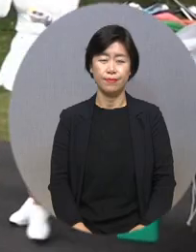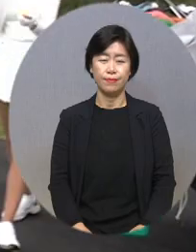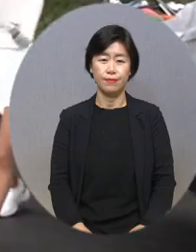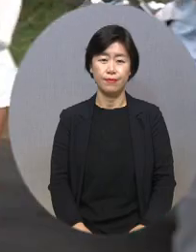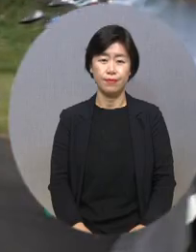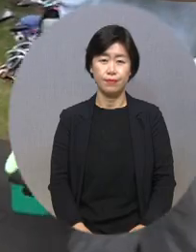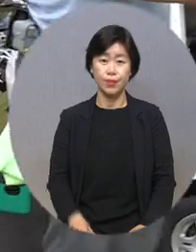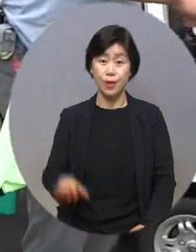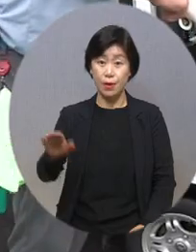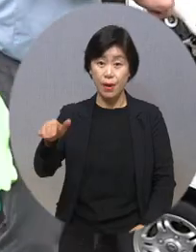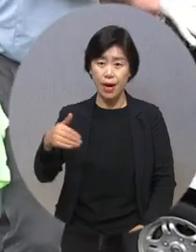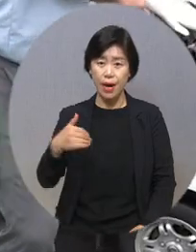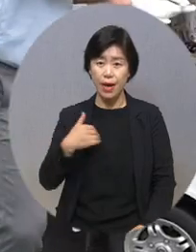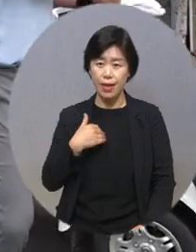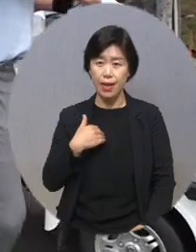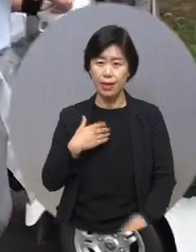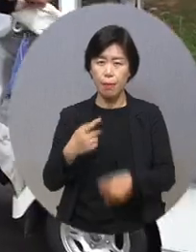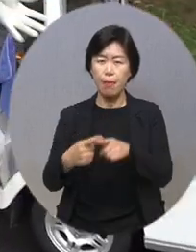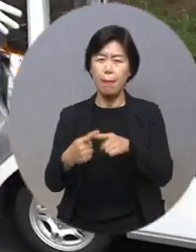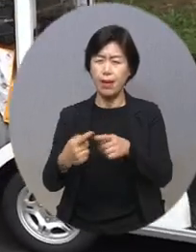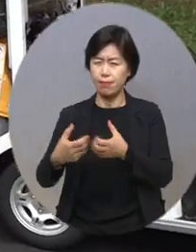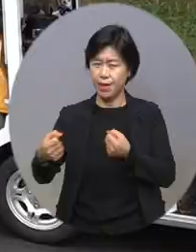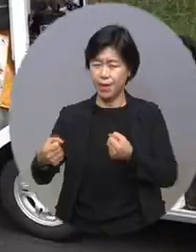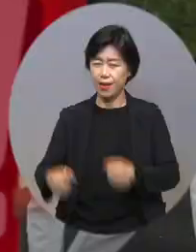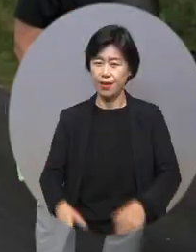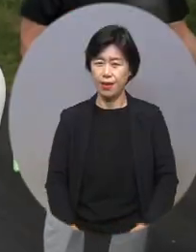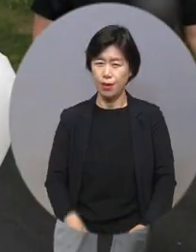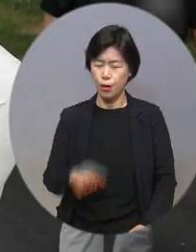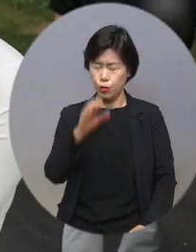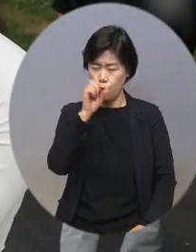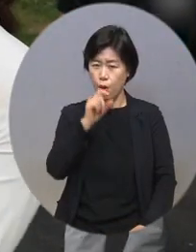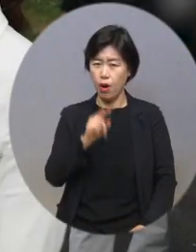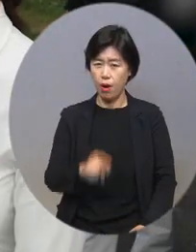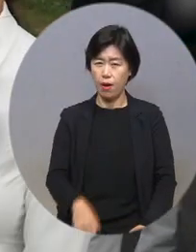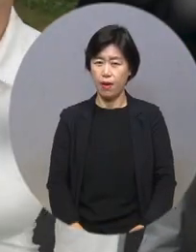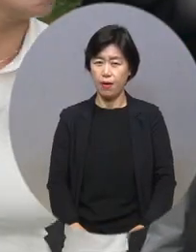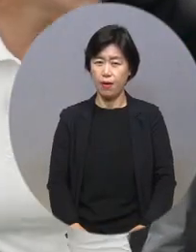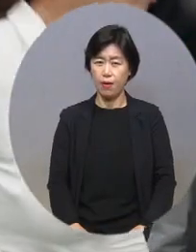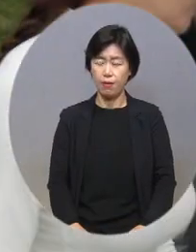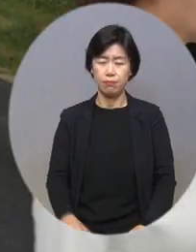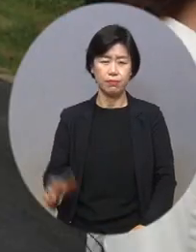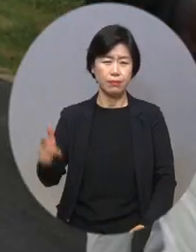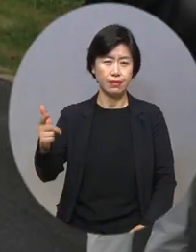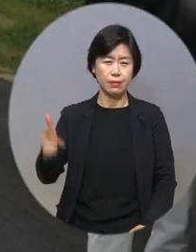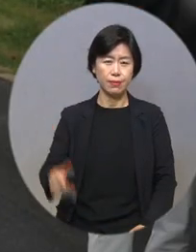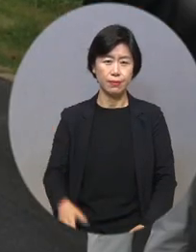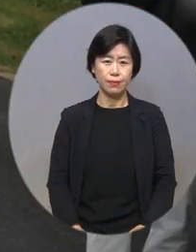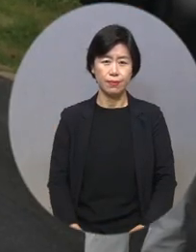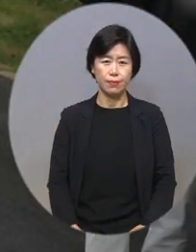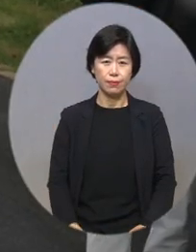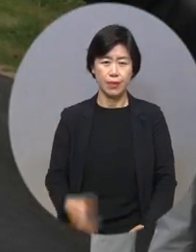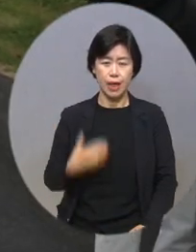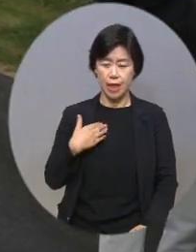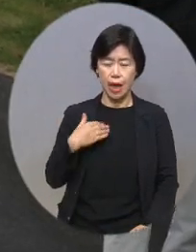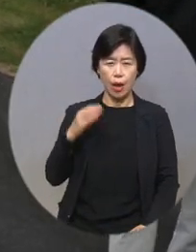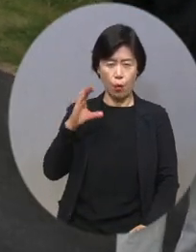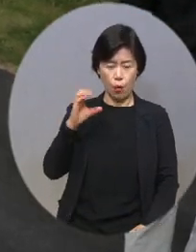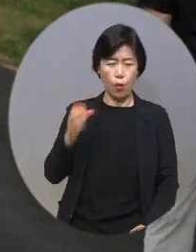오빠 파바해봐. 오빠 반반 볼. 진짜 좋은 볼이야. 아니야 내 볼로. 왜? 내 볼로.